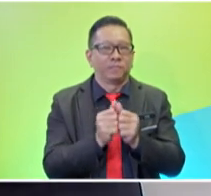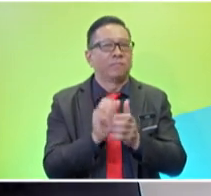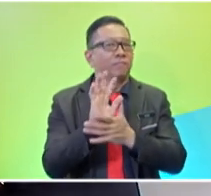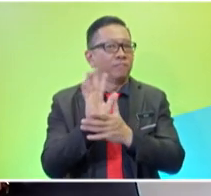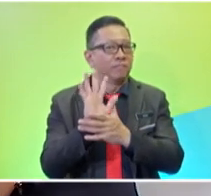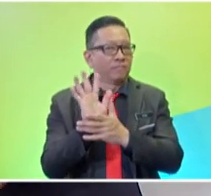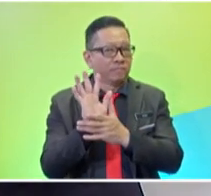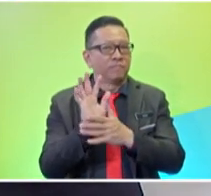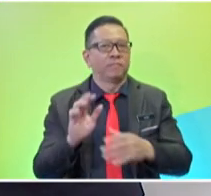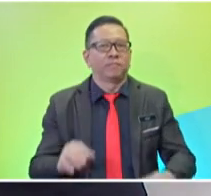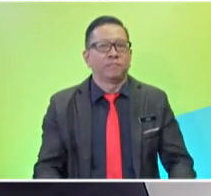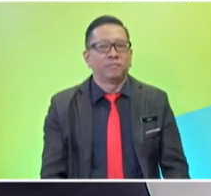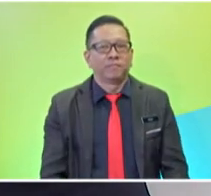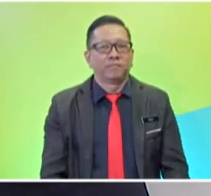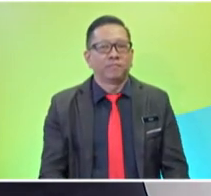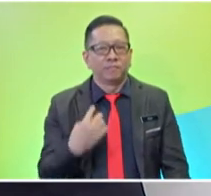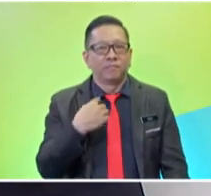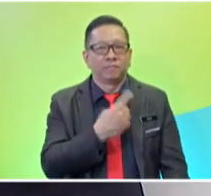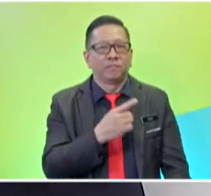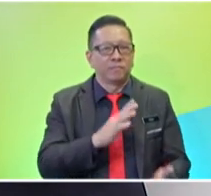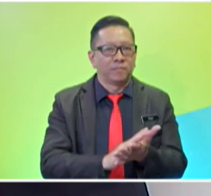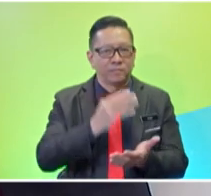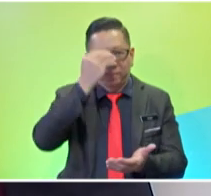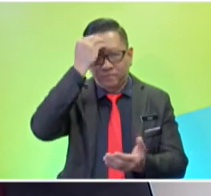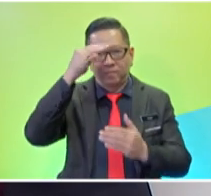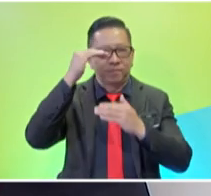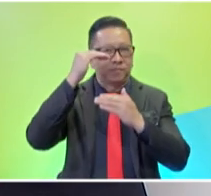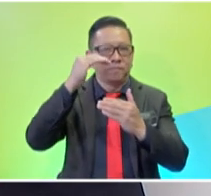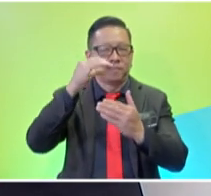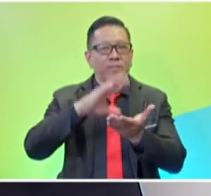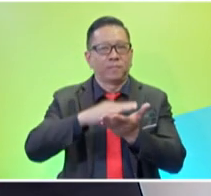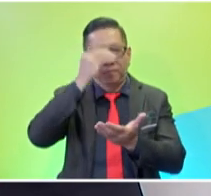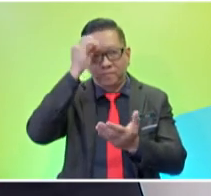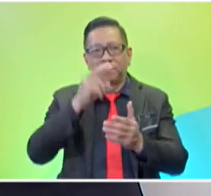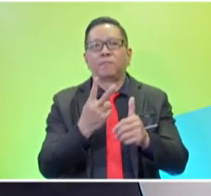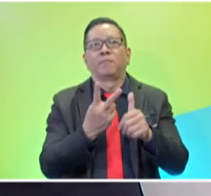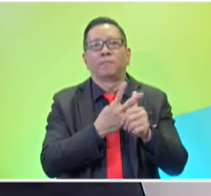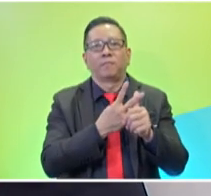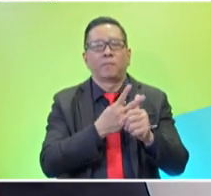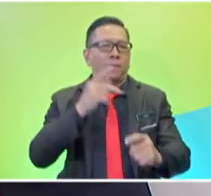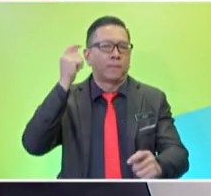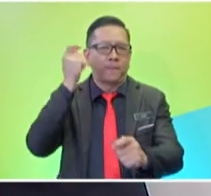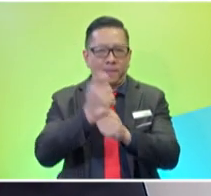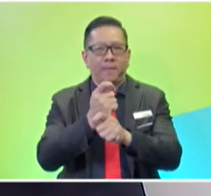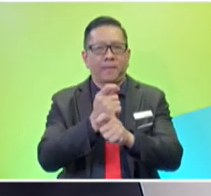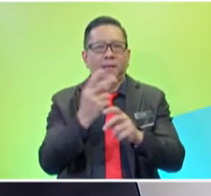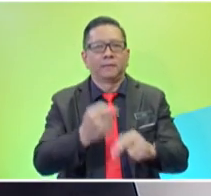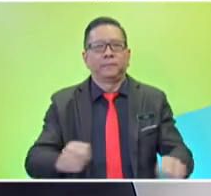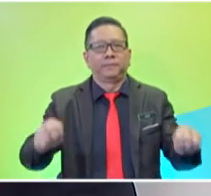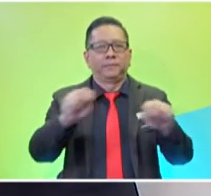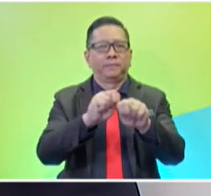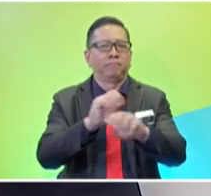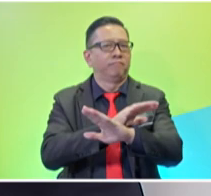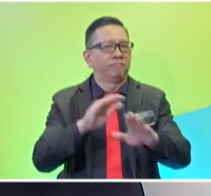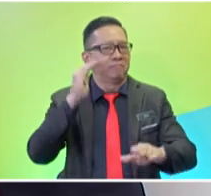jadi kita akan belajar standar pembelajaran yang kedua bagaimana kita menentukan nilai tidak diketahui